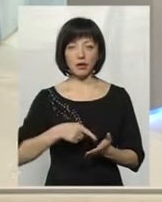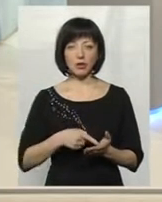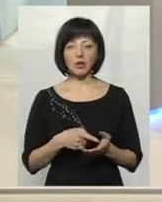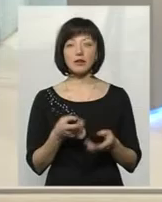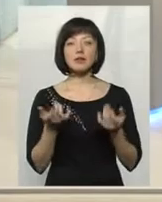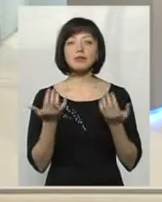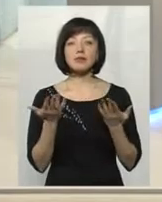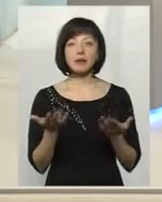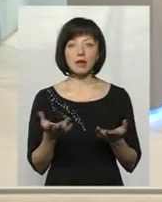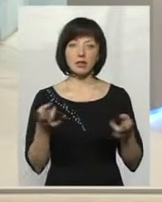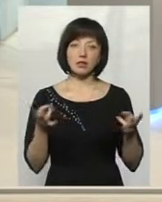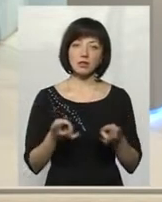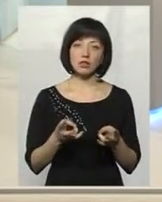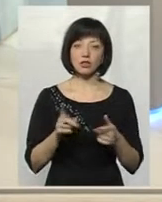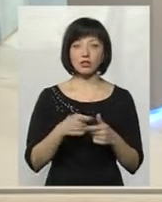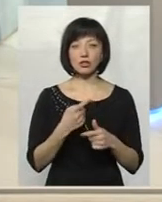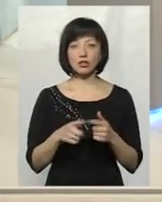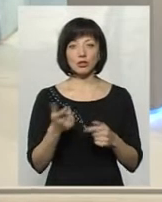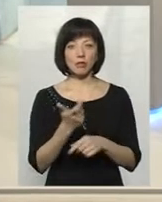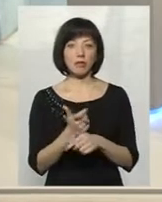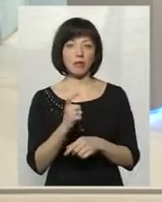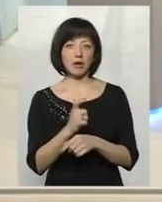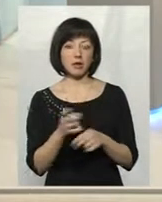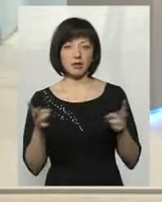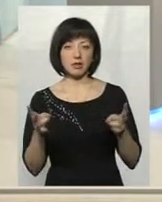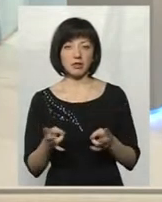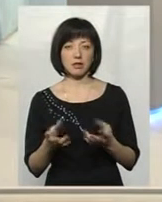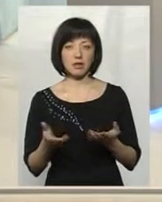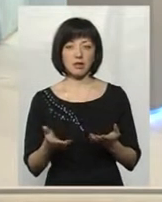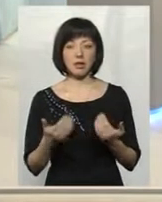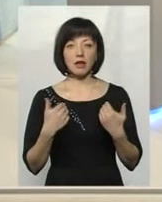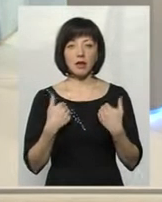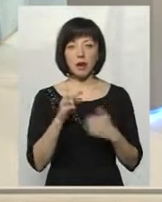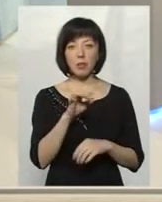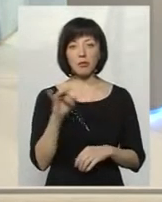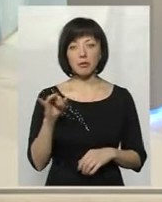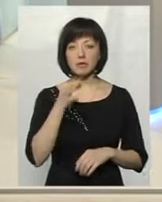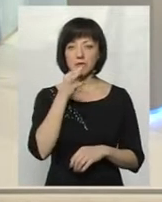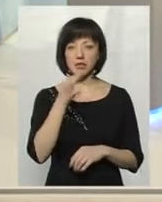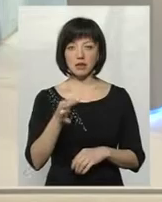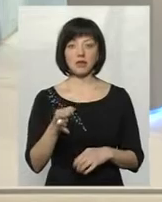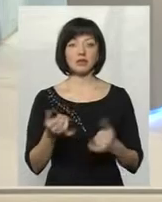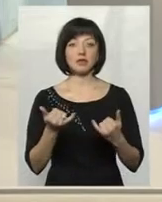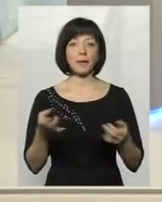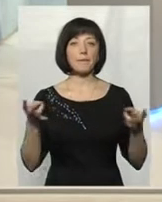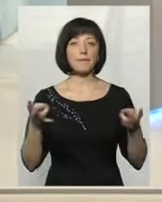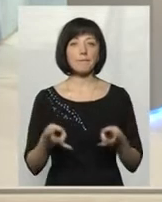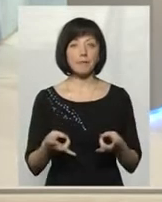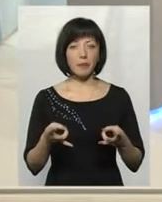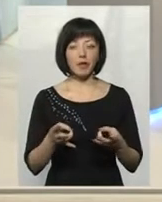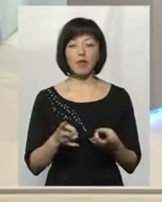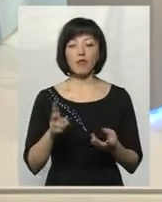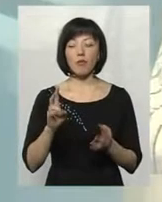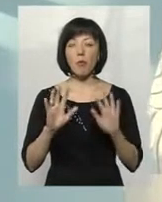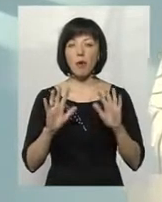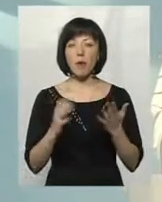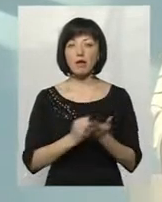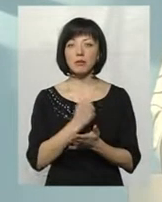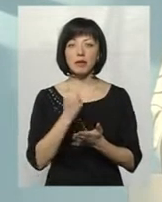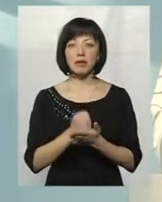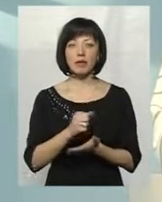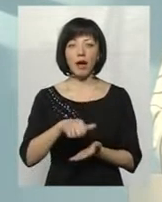Наскільки вони назріли чи вже перезріли? Знаєте, я би сказав, що вони назріли в момент прийняття генерального плану,